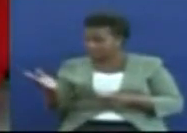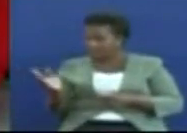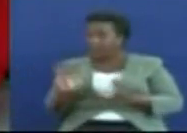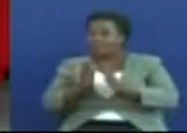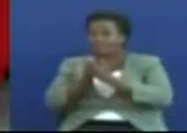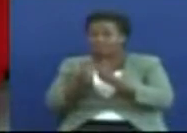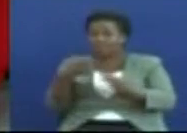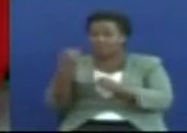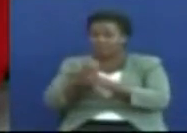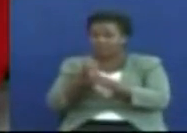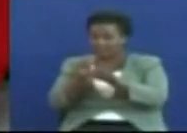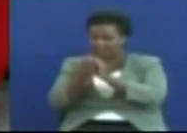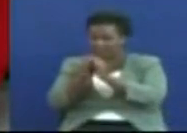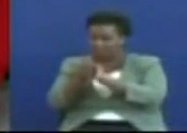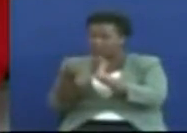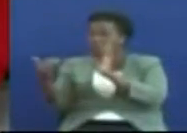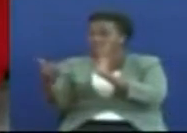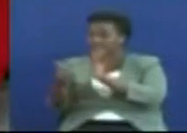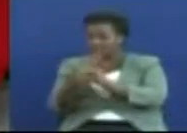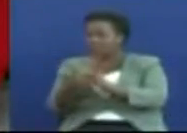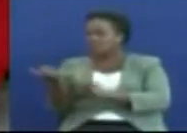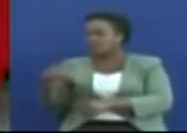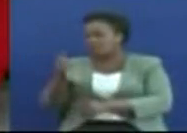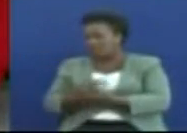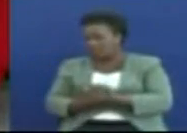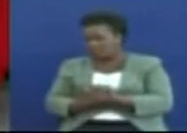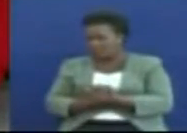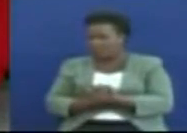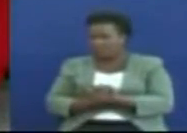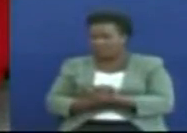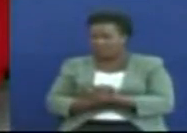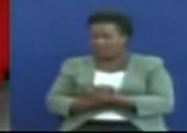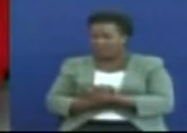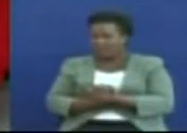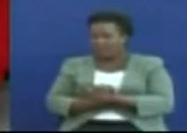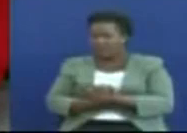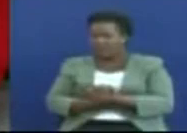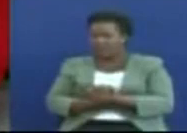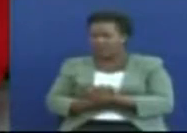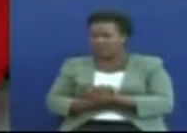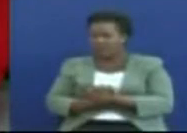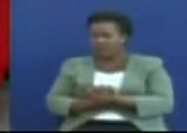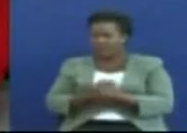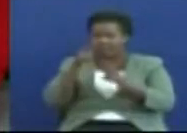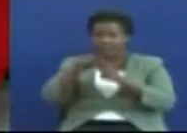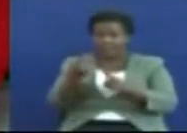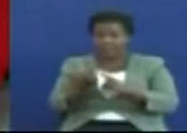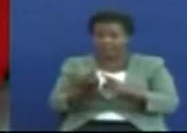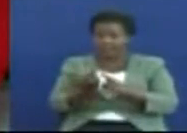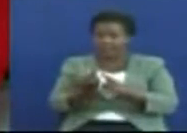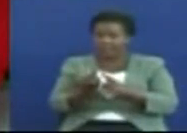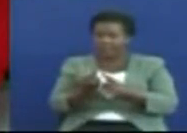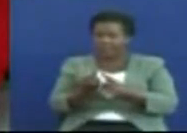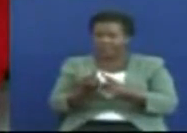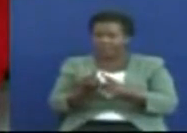kufanya mareb katika sheria hizi ili haki ya